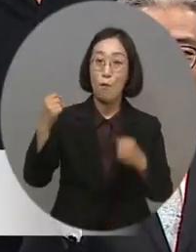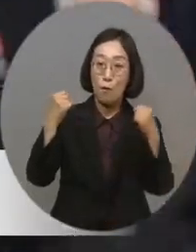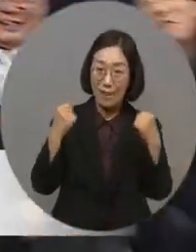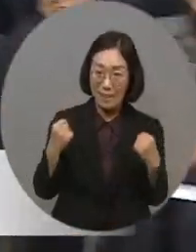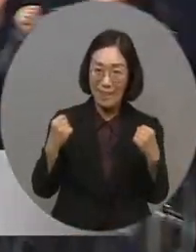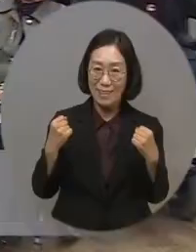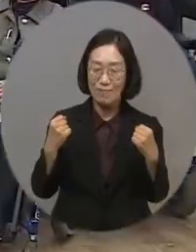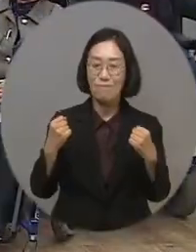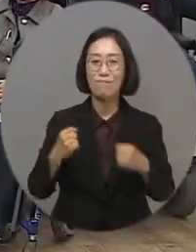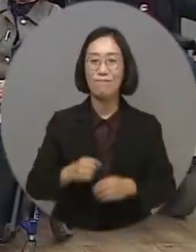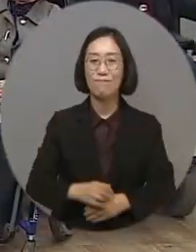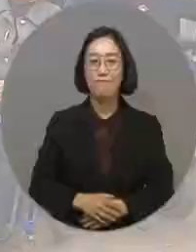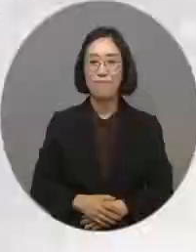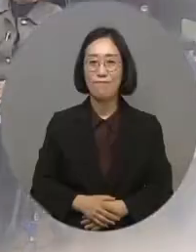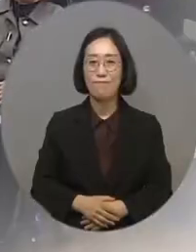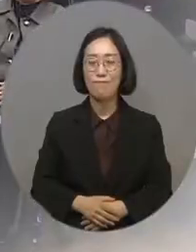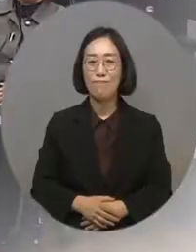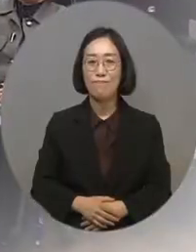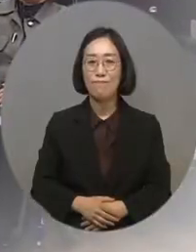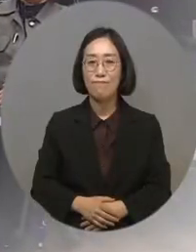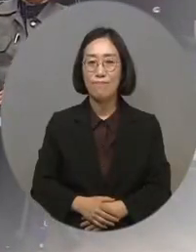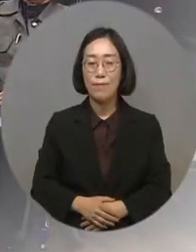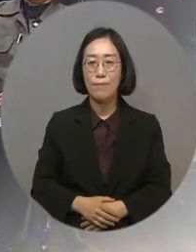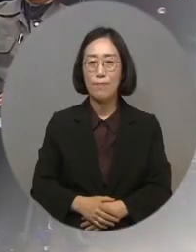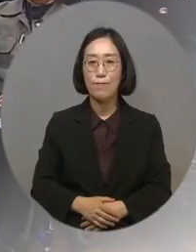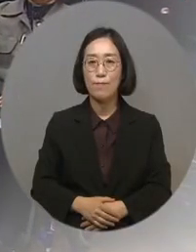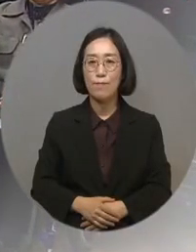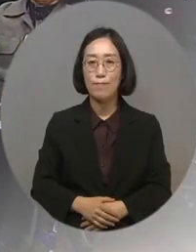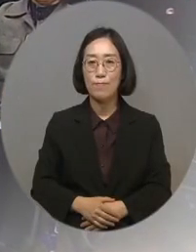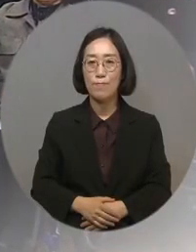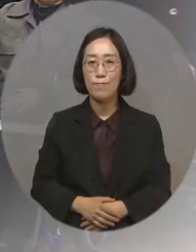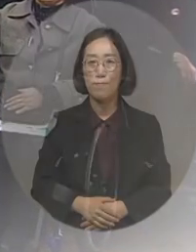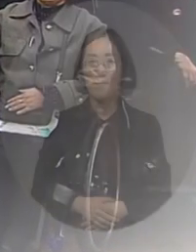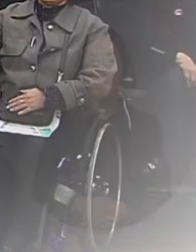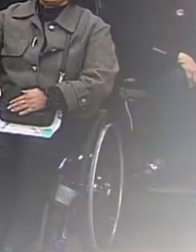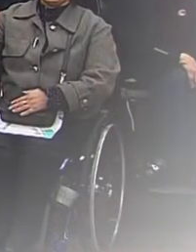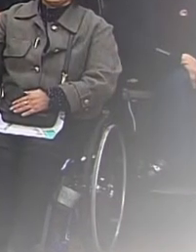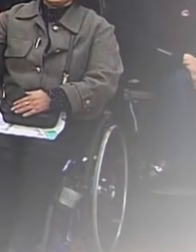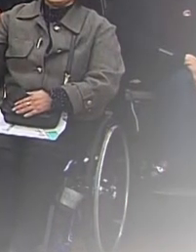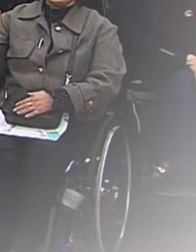셋, 화이팅! 복지TV 뉴스 김은별입니다.